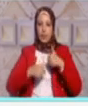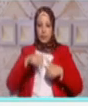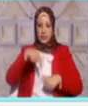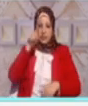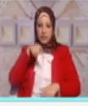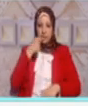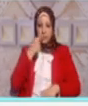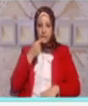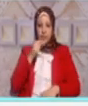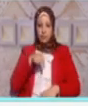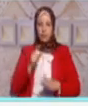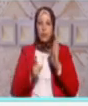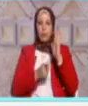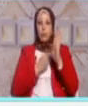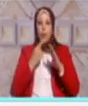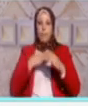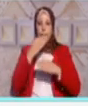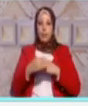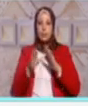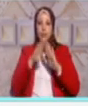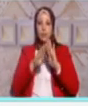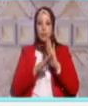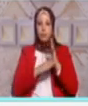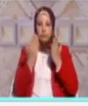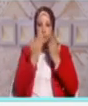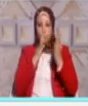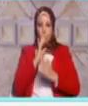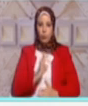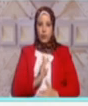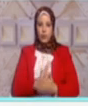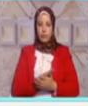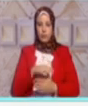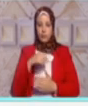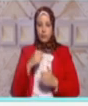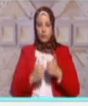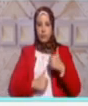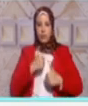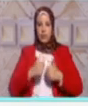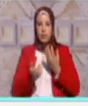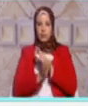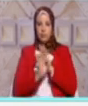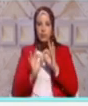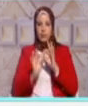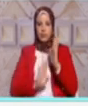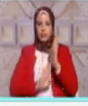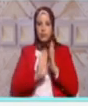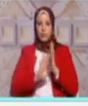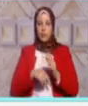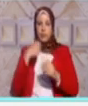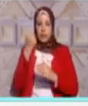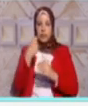احنا كمان لأول مرة بعد تطبيق البابل شيت يتم وضع أسئلة